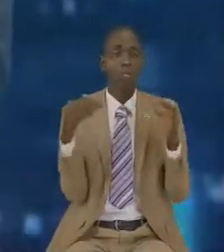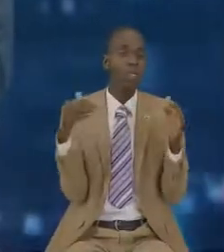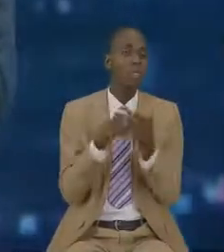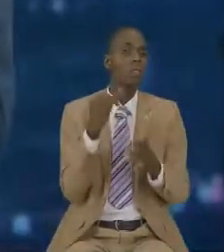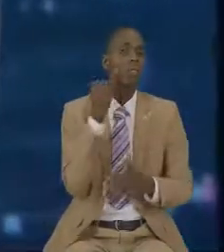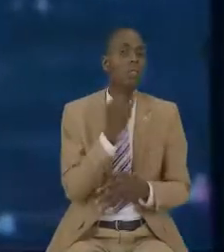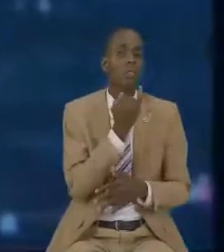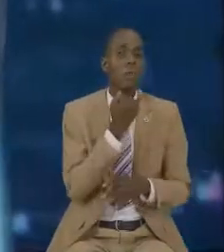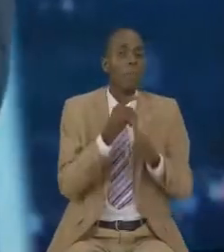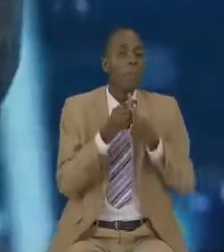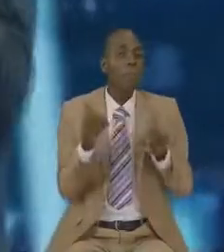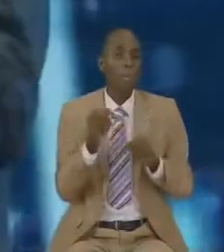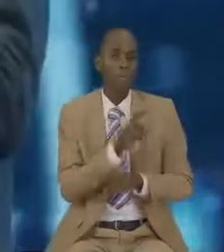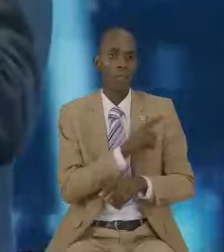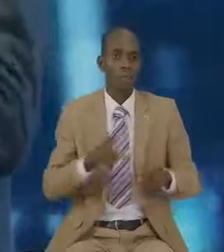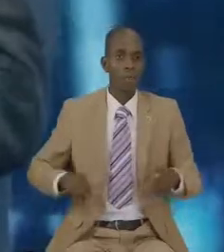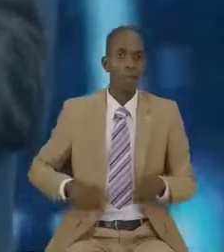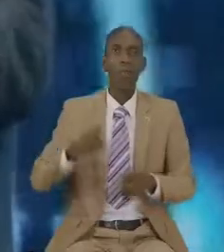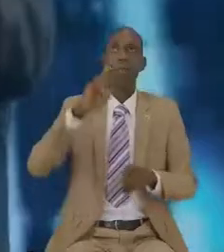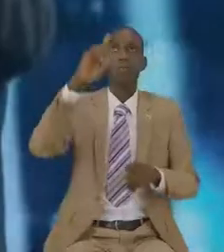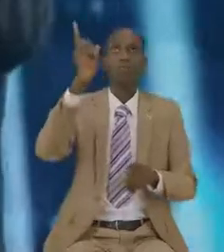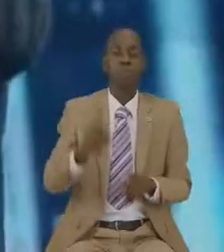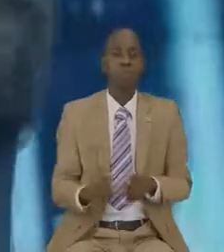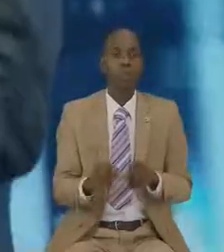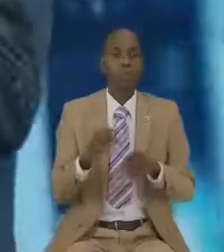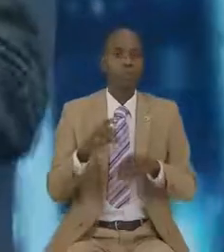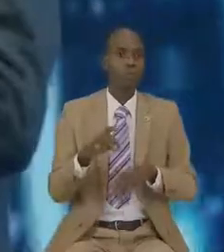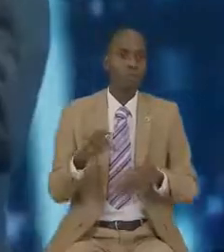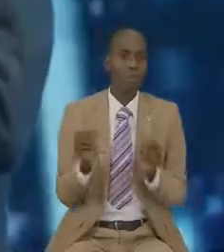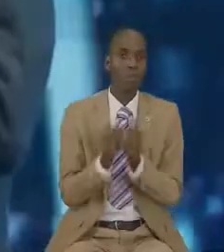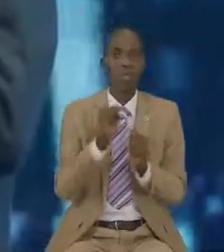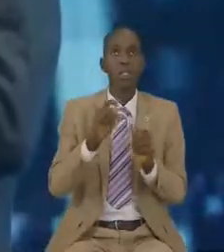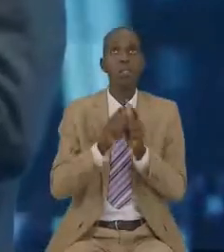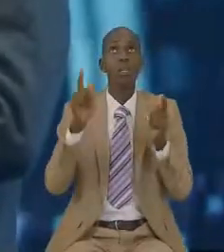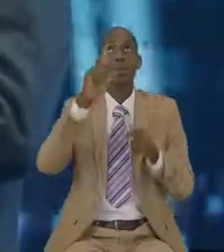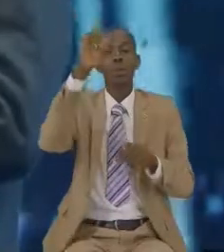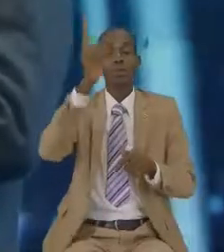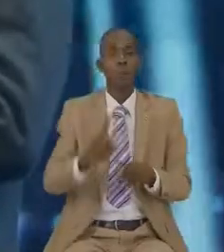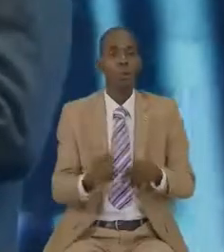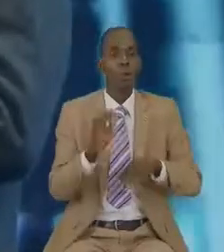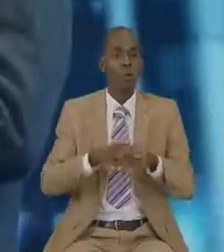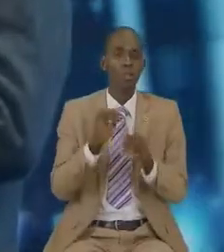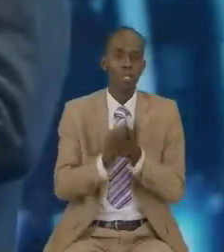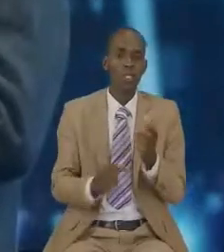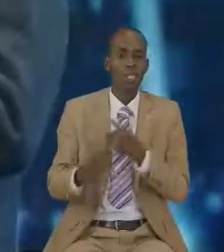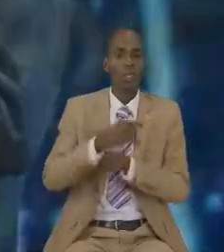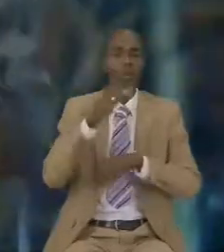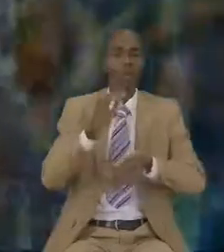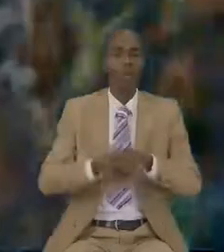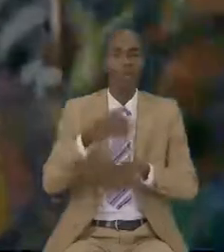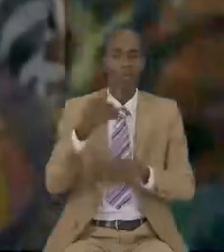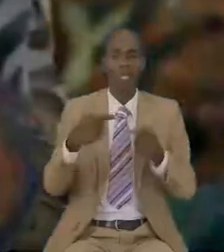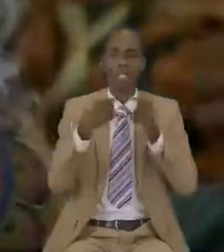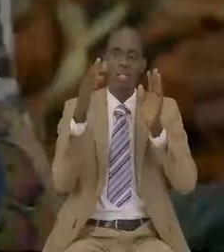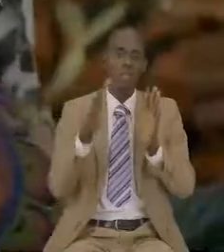L'Éternel fit retentir en ce jour son tonnerre sur les Philistins et les mit en déroute.